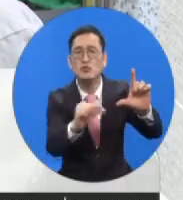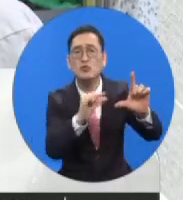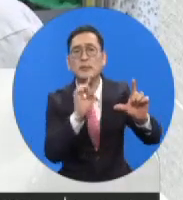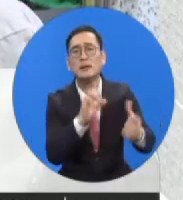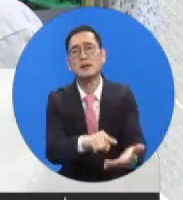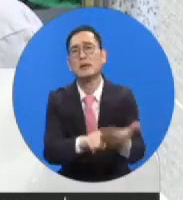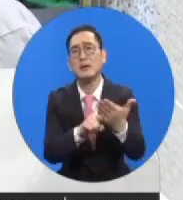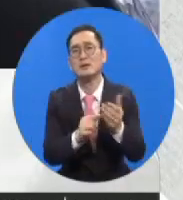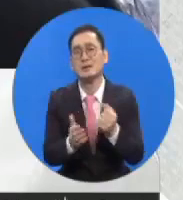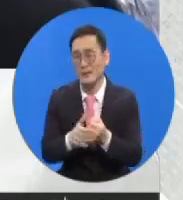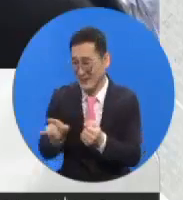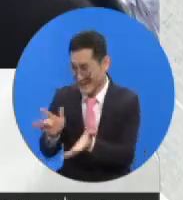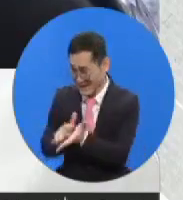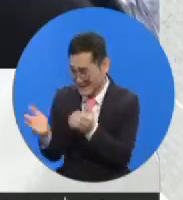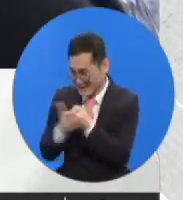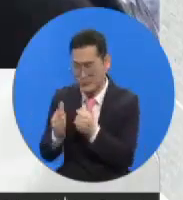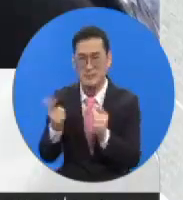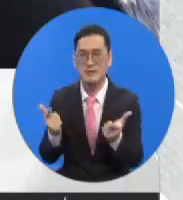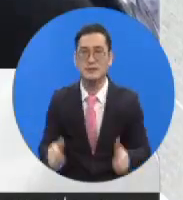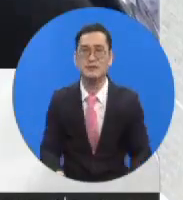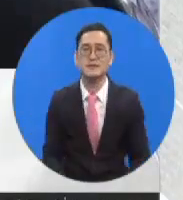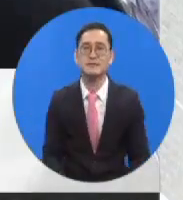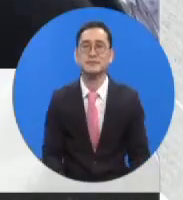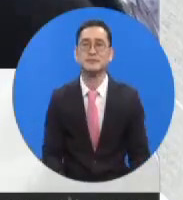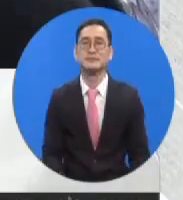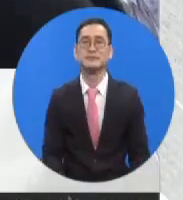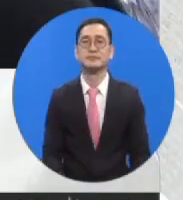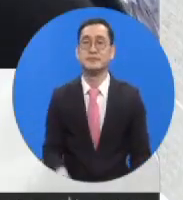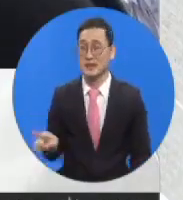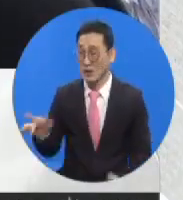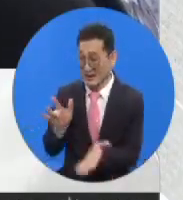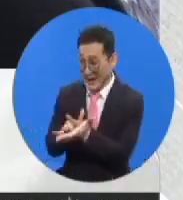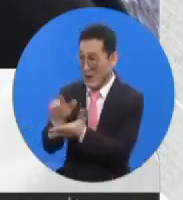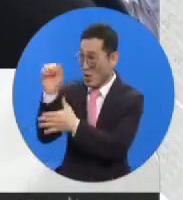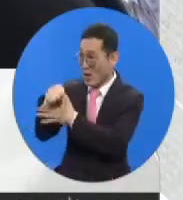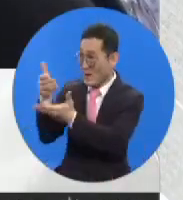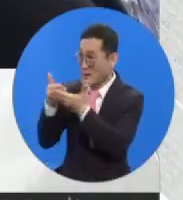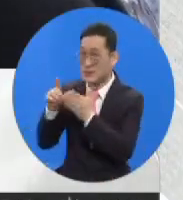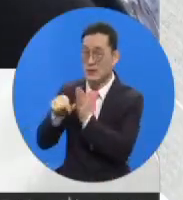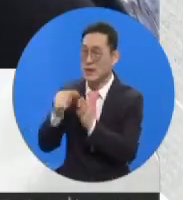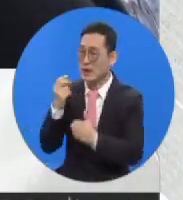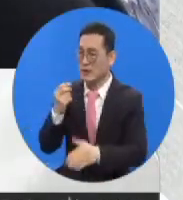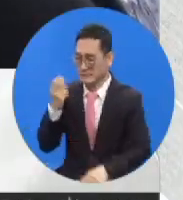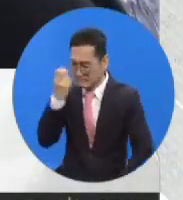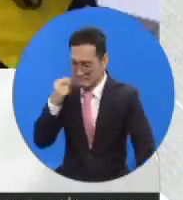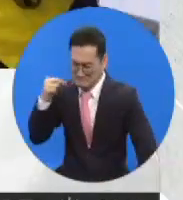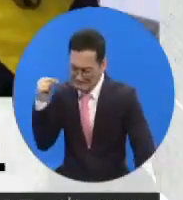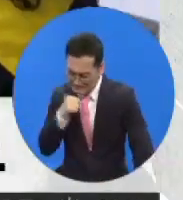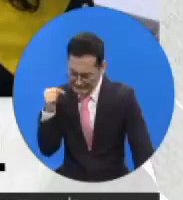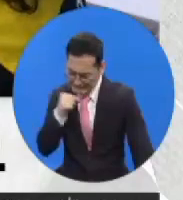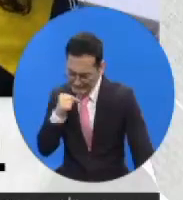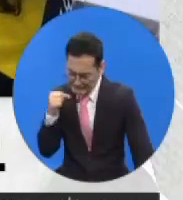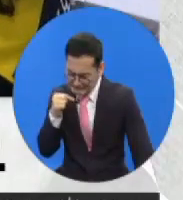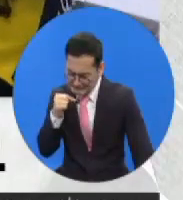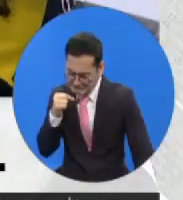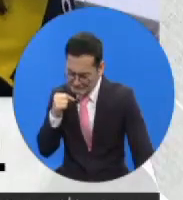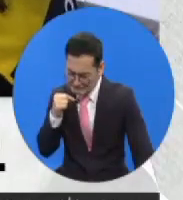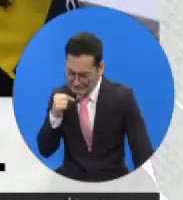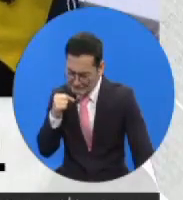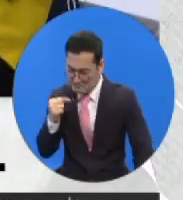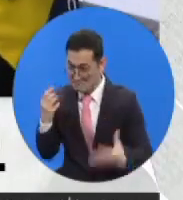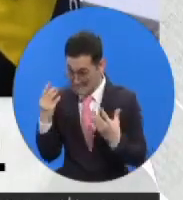허가를 받을 때 굉장히 까다로운 엄격한 절차를 거치게 됩니다. 그리고 그렇게 만들어진 시설과 공법에 의해서 만들어지고